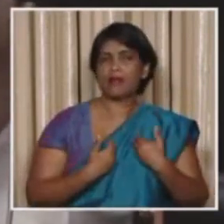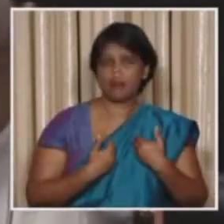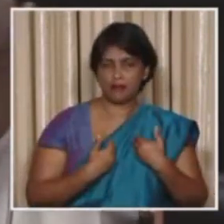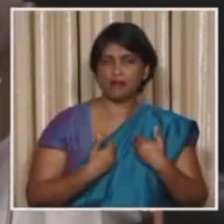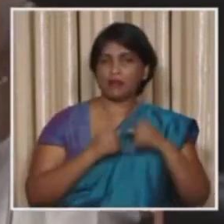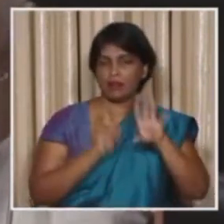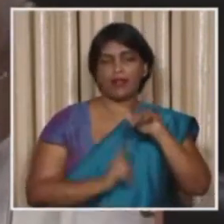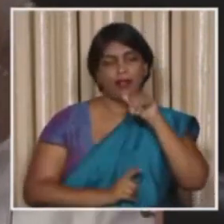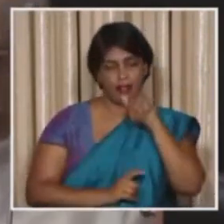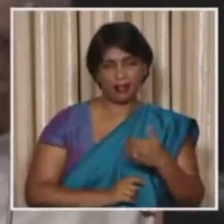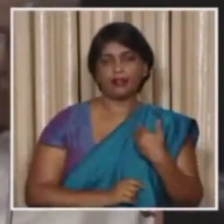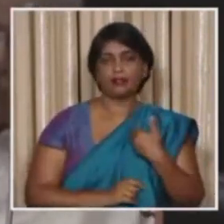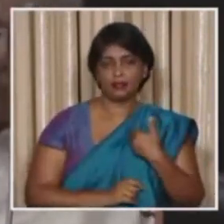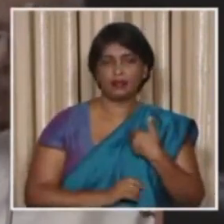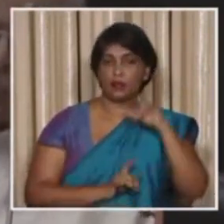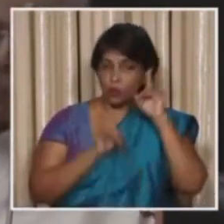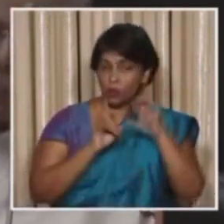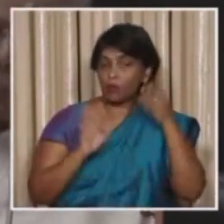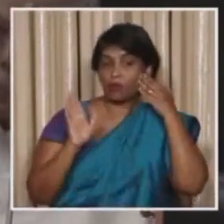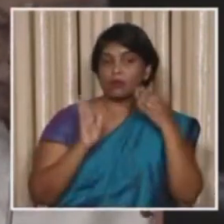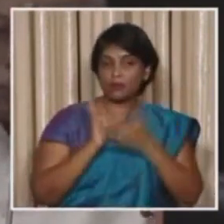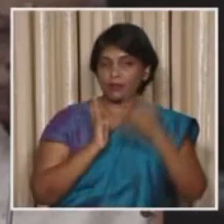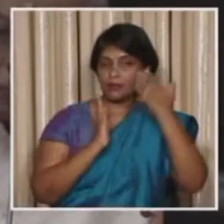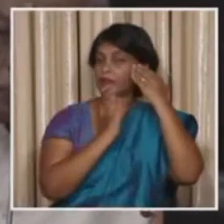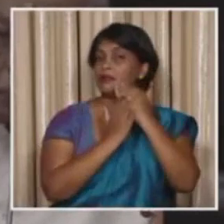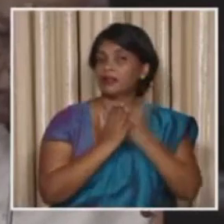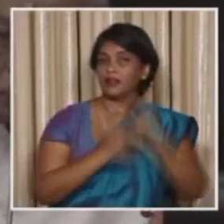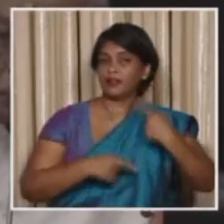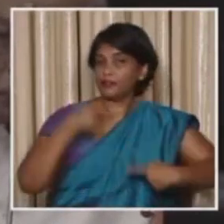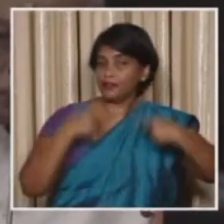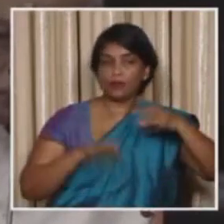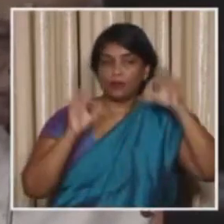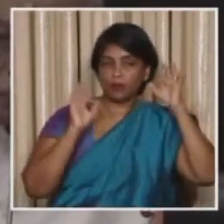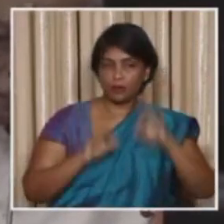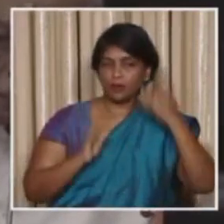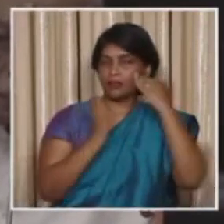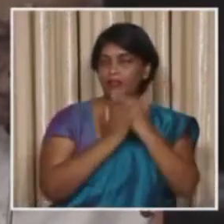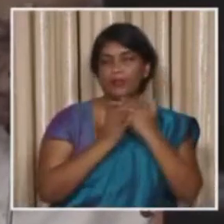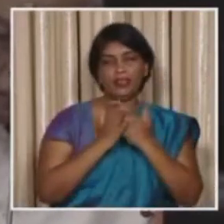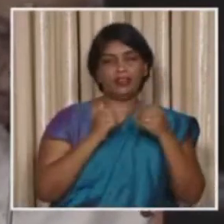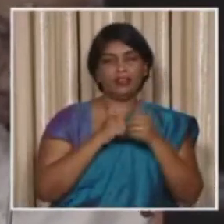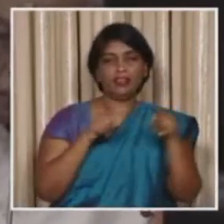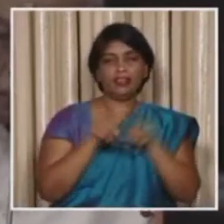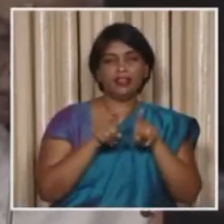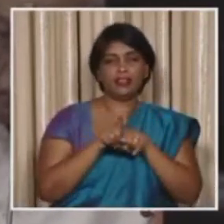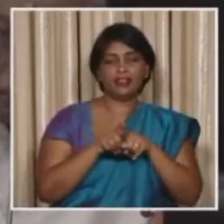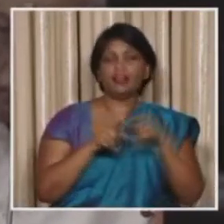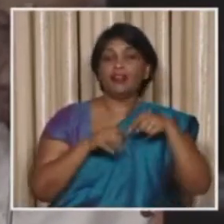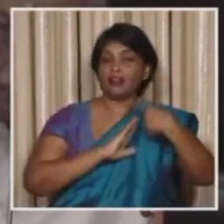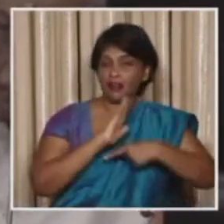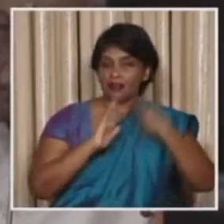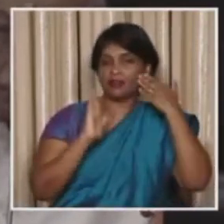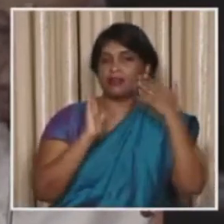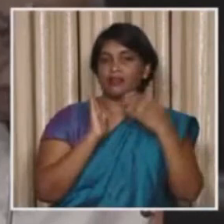ඒක ඇත්ත. නමුත් ඒවා ගැන වාද විවාද නොකර අපි අනාගතය ගැන සාකච්ඡා කරමු. රටේ අනාගතය ගැන